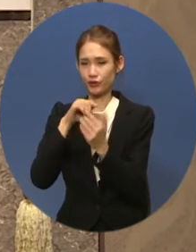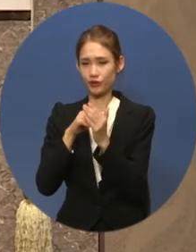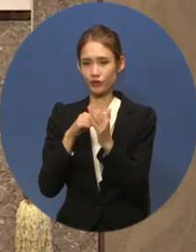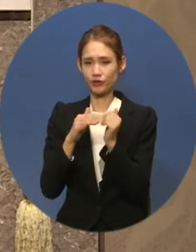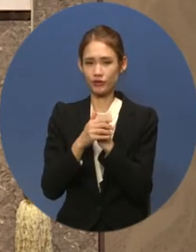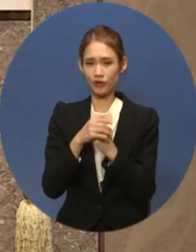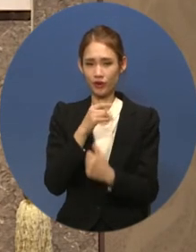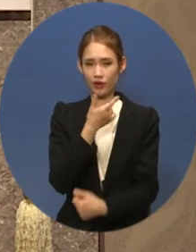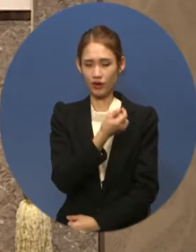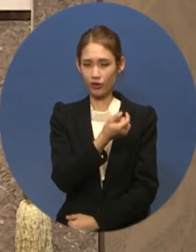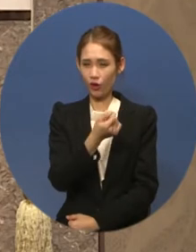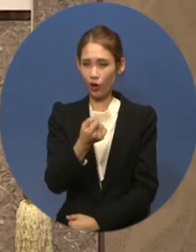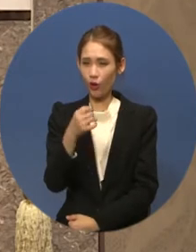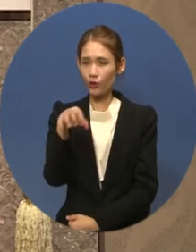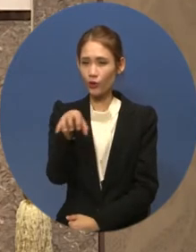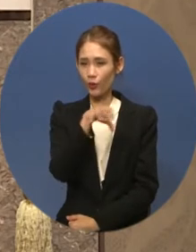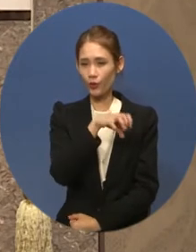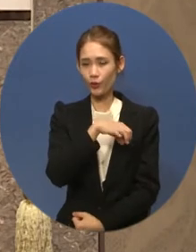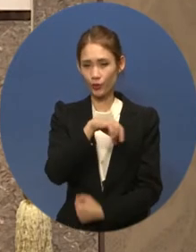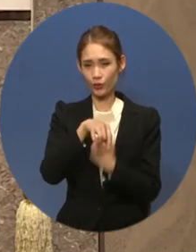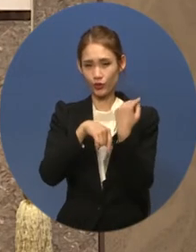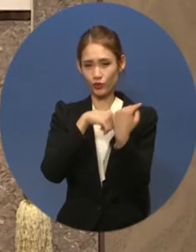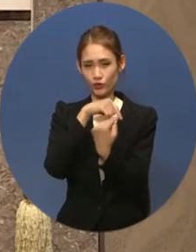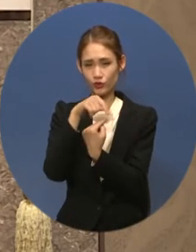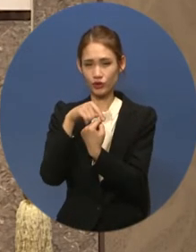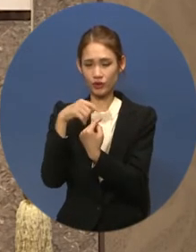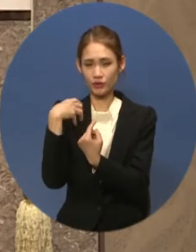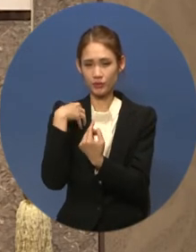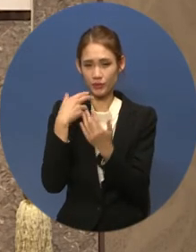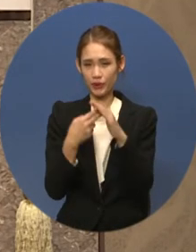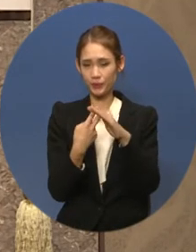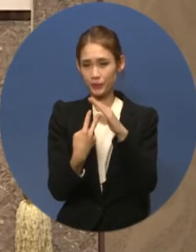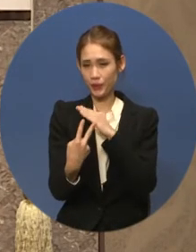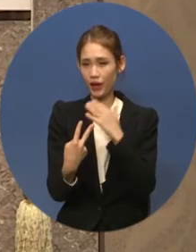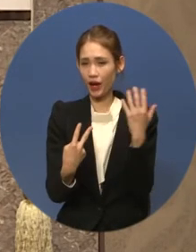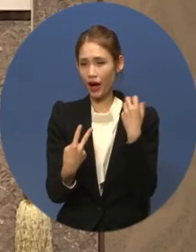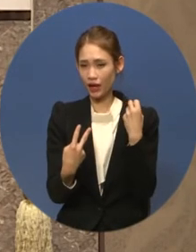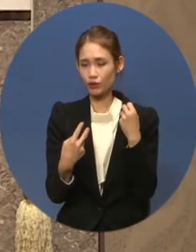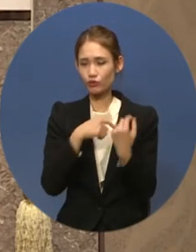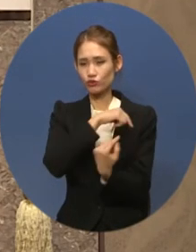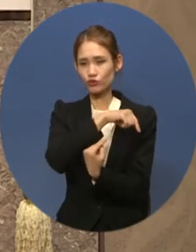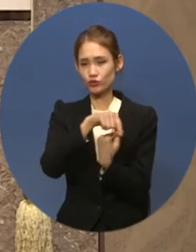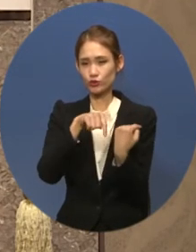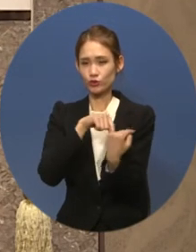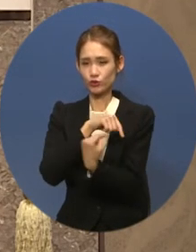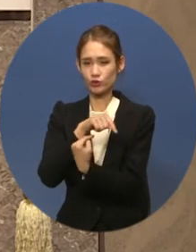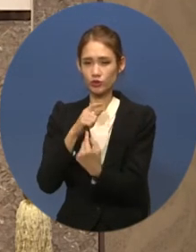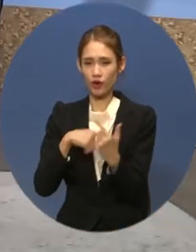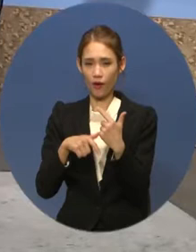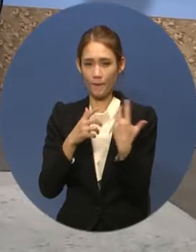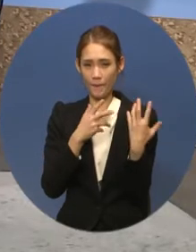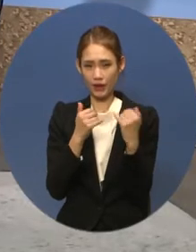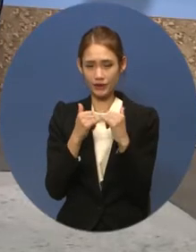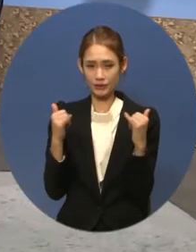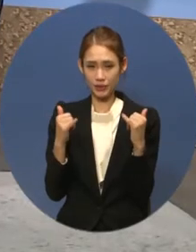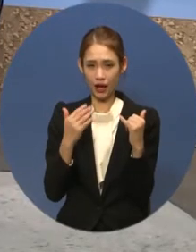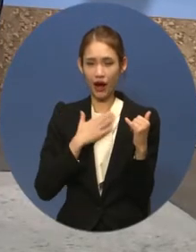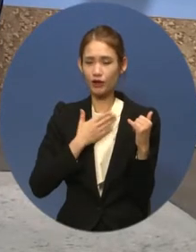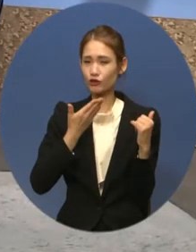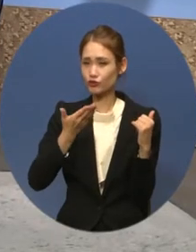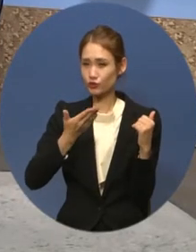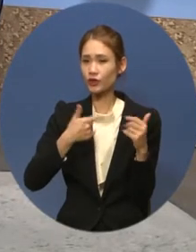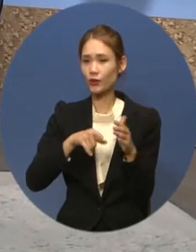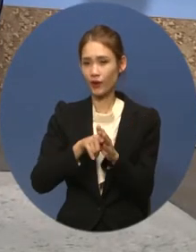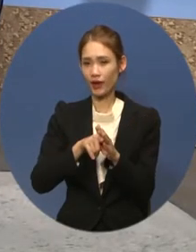이렇게 운영이 되고 있고 이런 미션과 비전을 가지고 0 되고 있구나 라고 하는 것을 보다 많은 시민들에게 알 수 있는 기회를